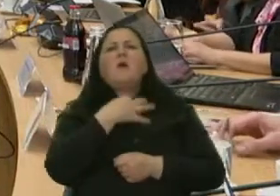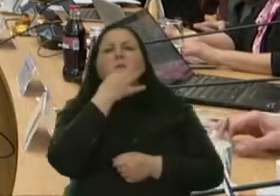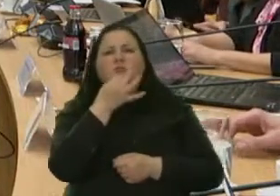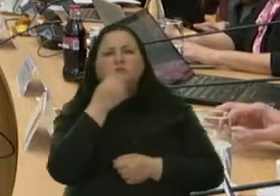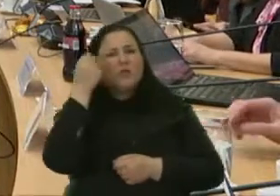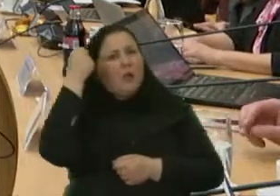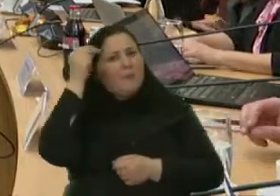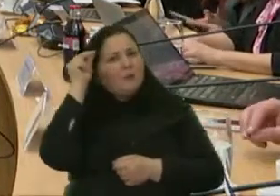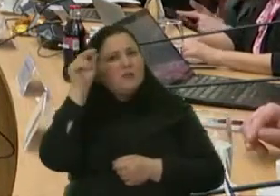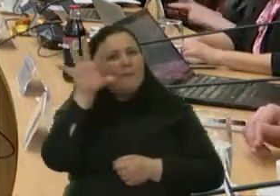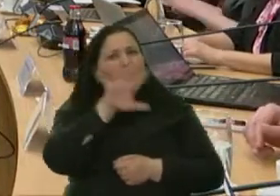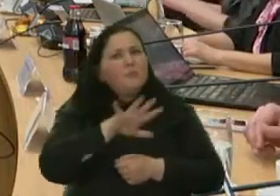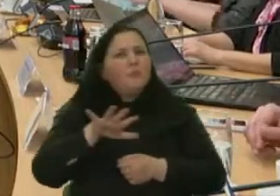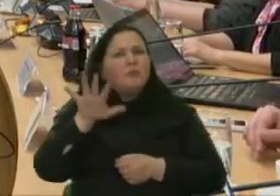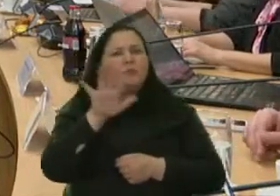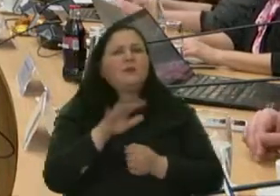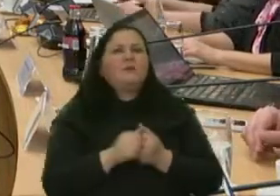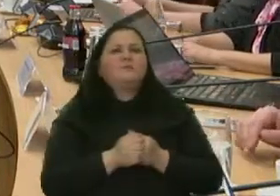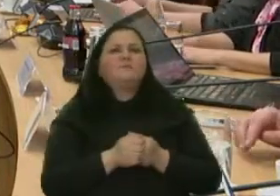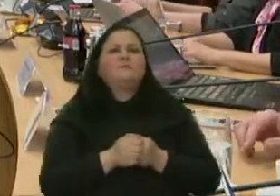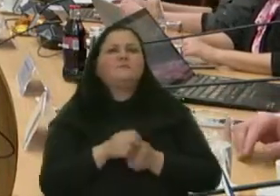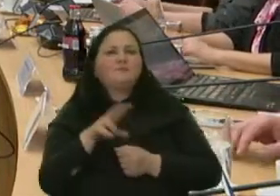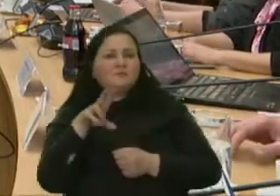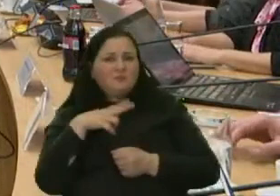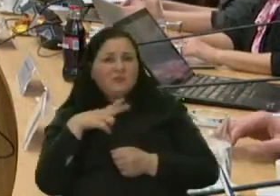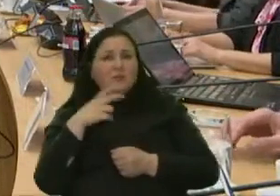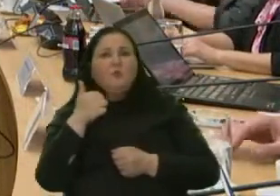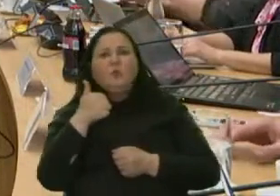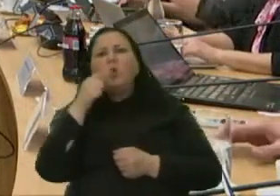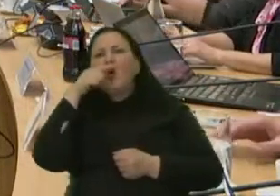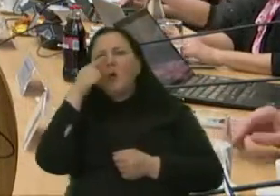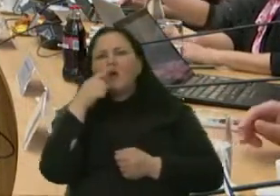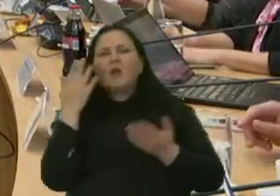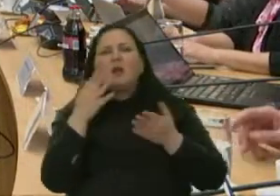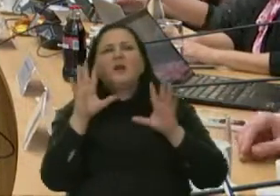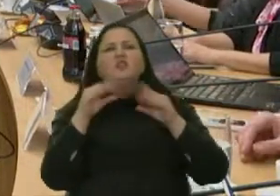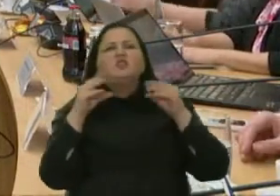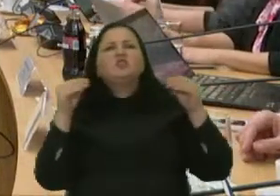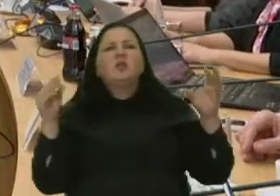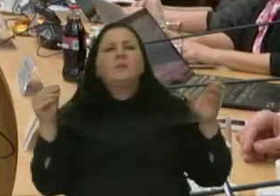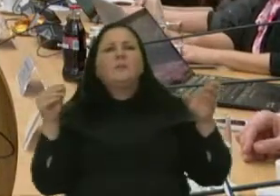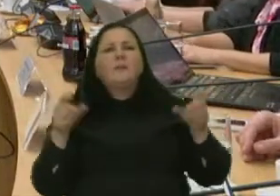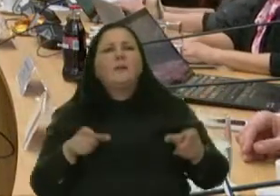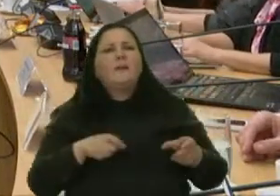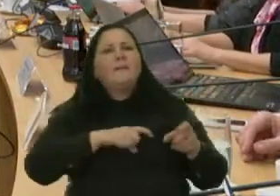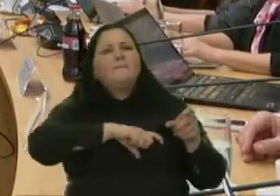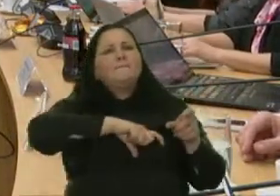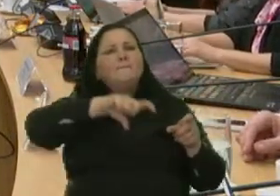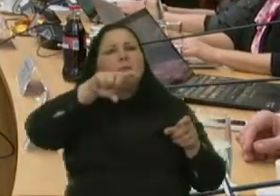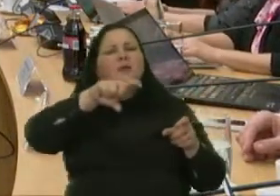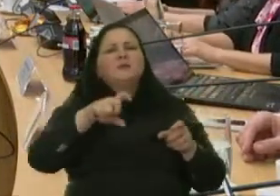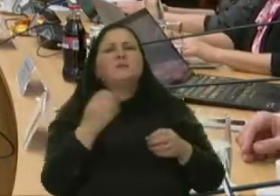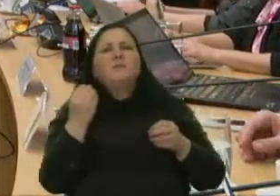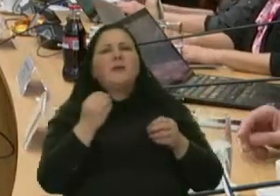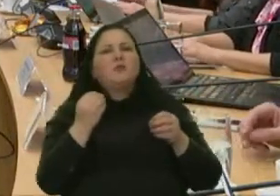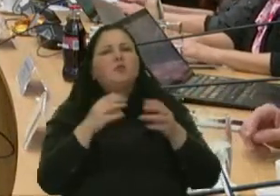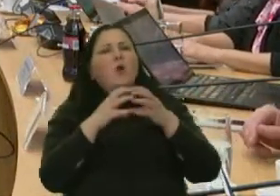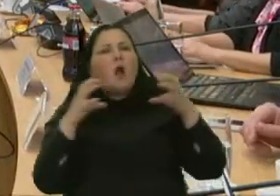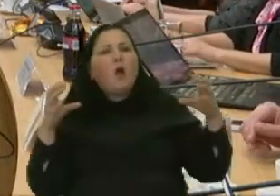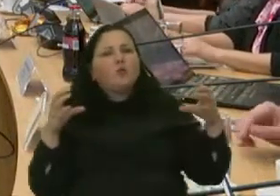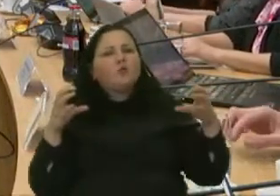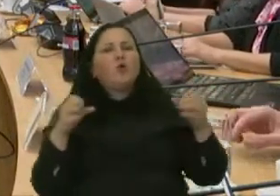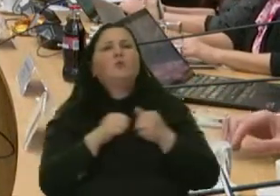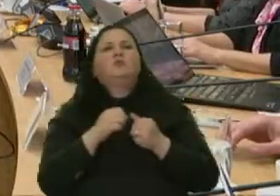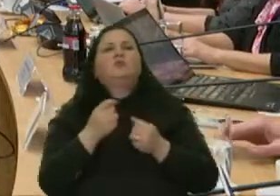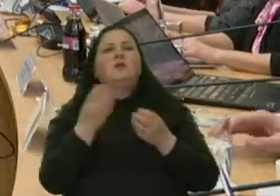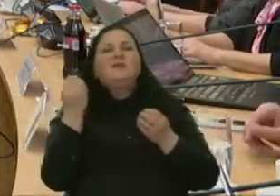anunțat public acest lucru suntem cred că orașul care are cele mai multe benzi dedicate pentru mijloacele de transport în comun